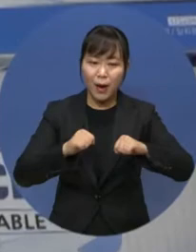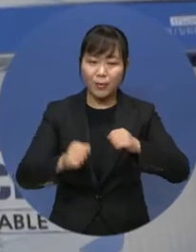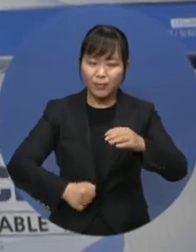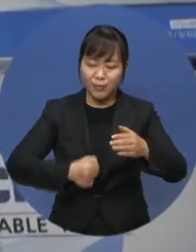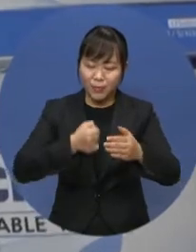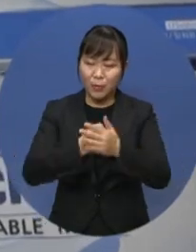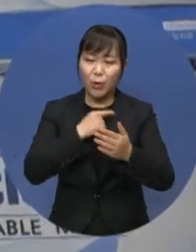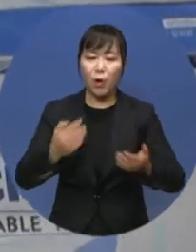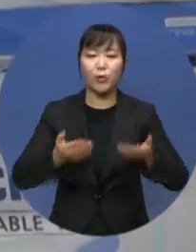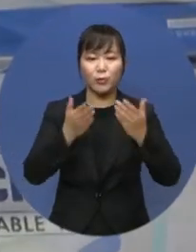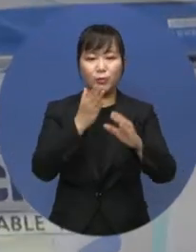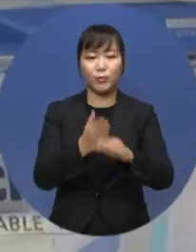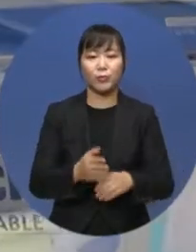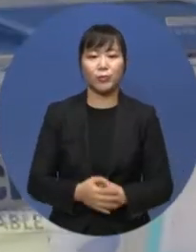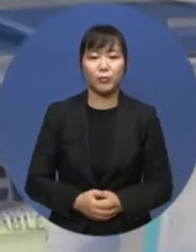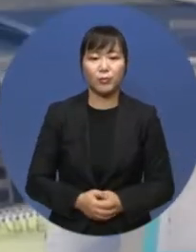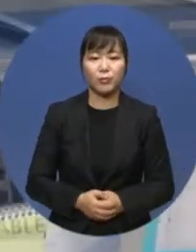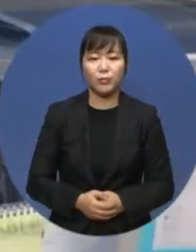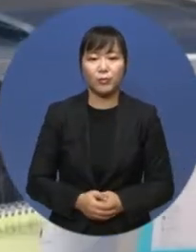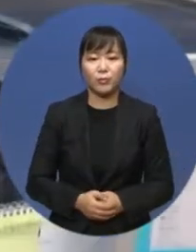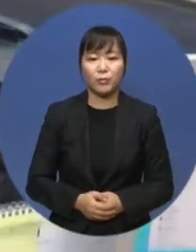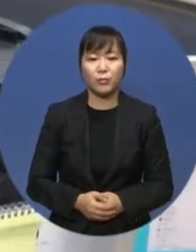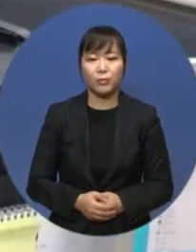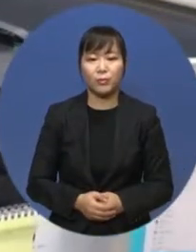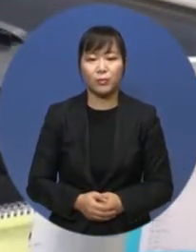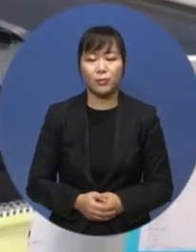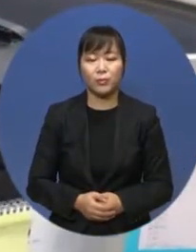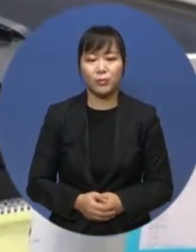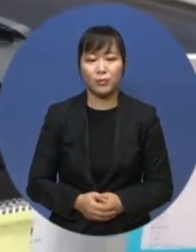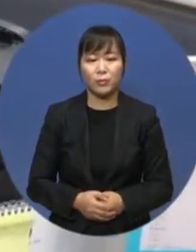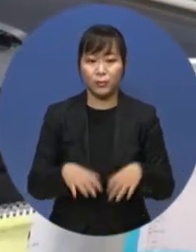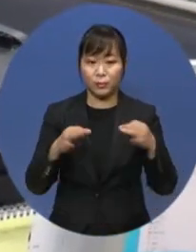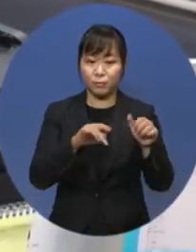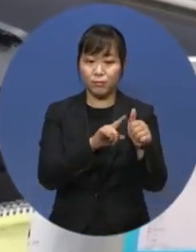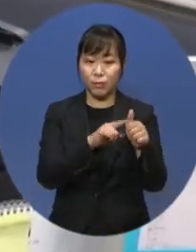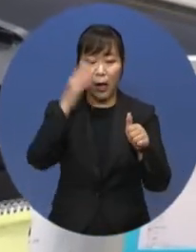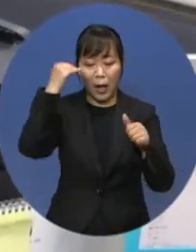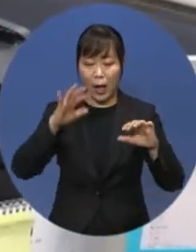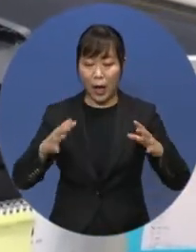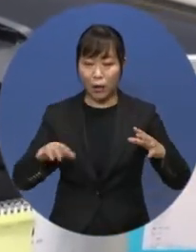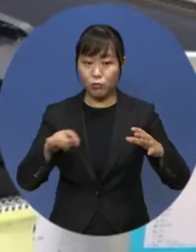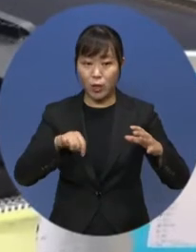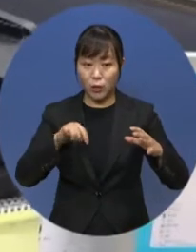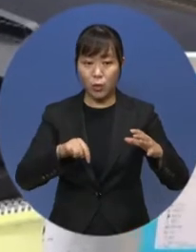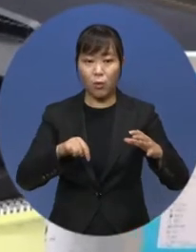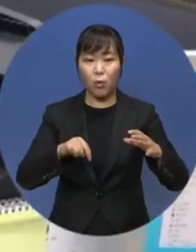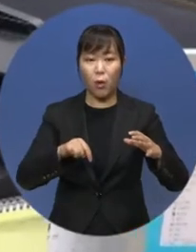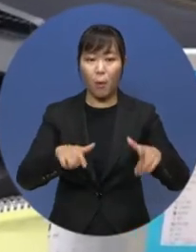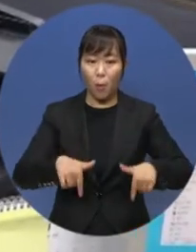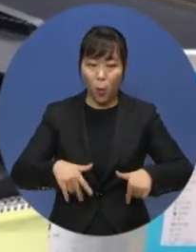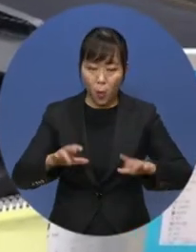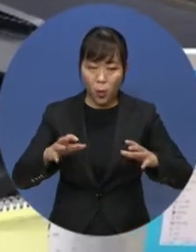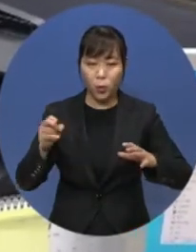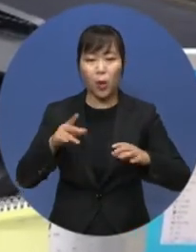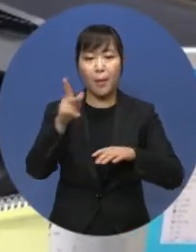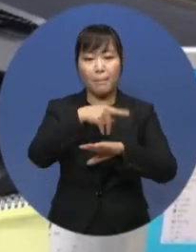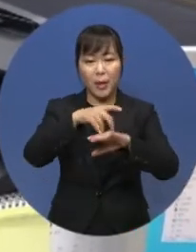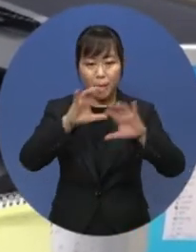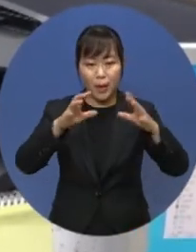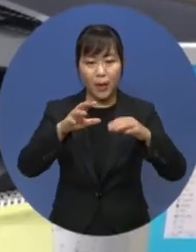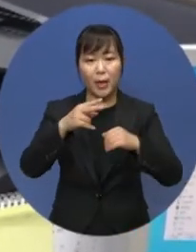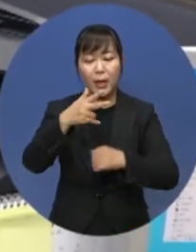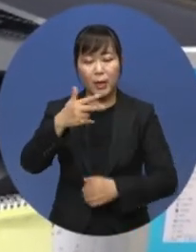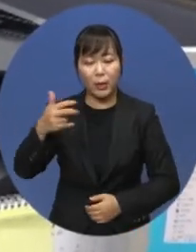다짐말에 헌신하고 있습니다. 김 총재는 한국을 중심으로 몽골과 필리핀,